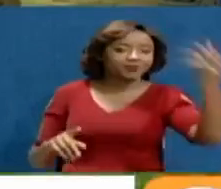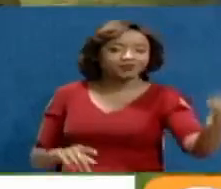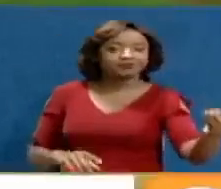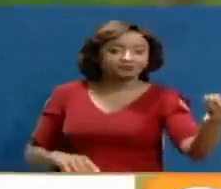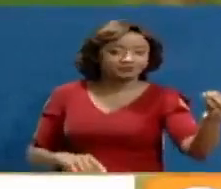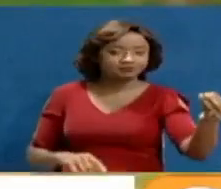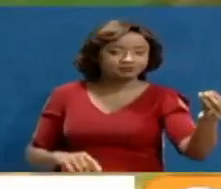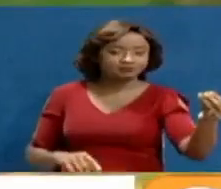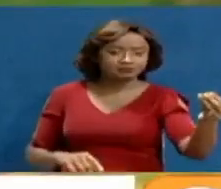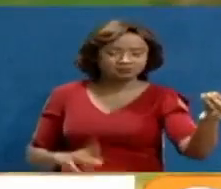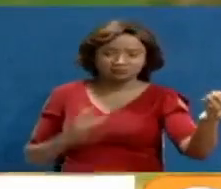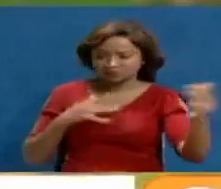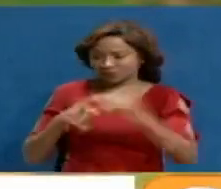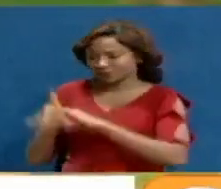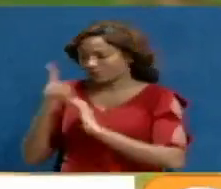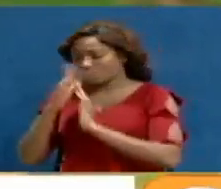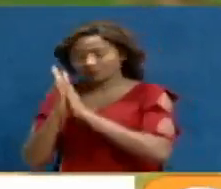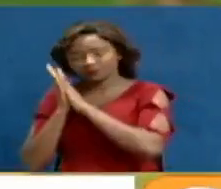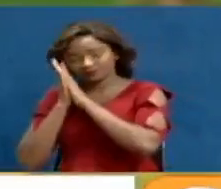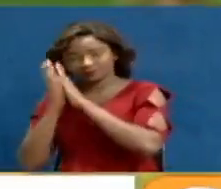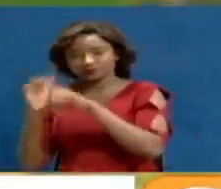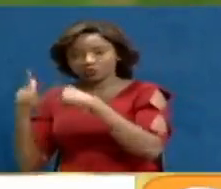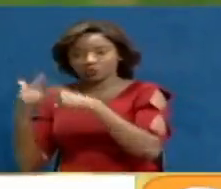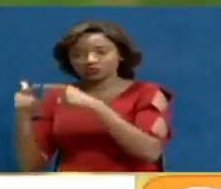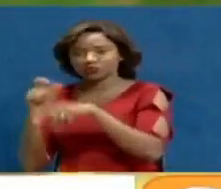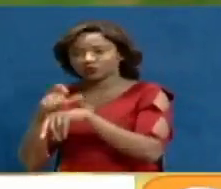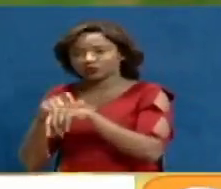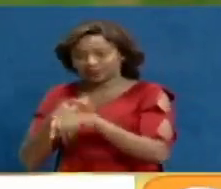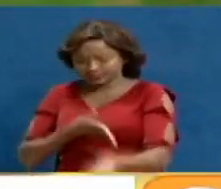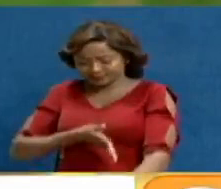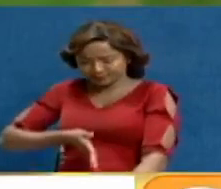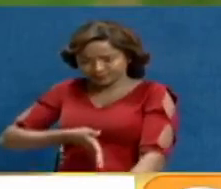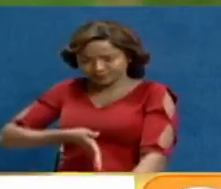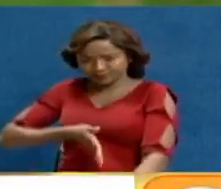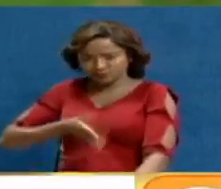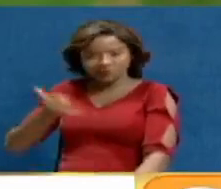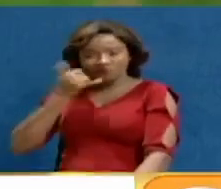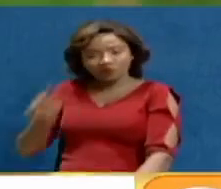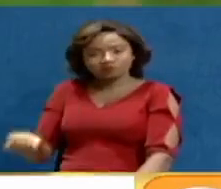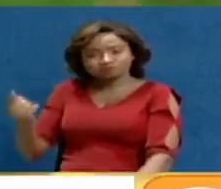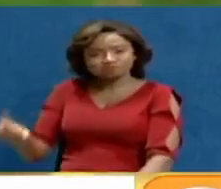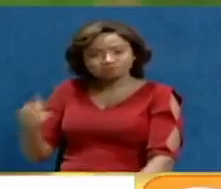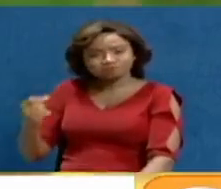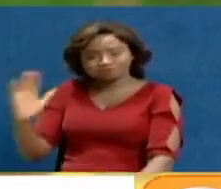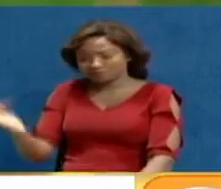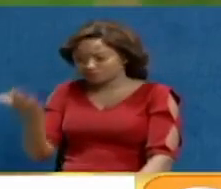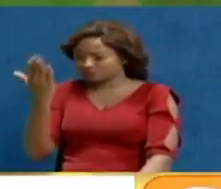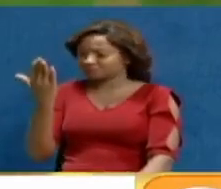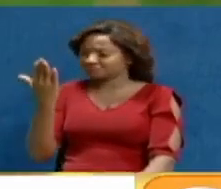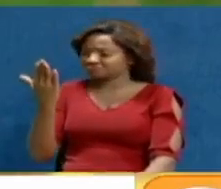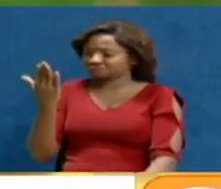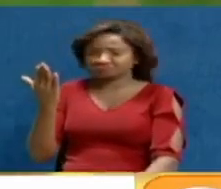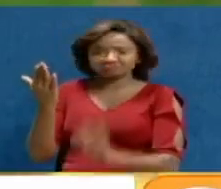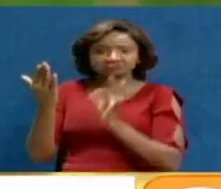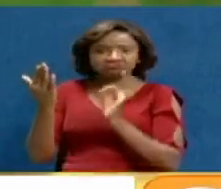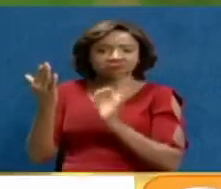wakaenda. Mimi niliingia kwa nyumba nikalala. Ikifika kitu kama saa sita, simu yangu ikalia.